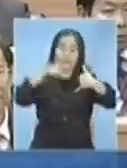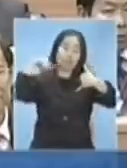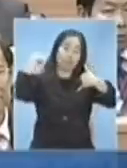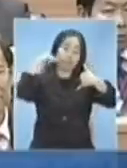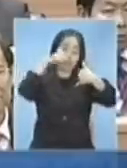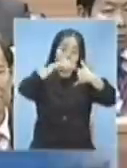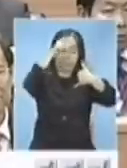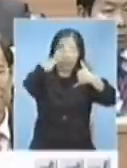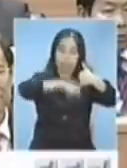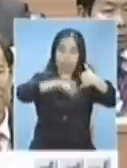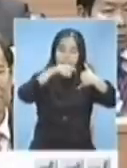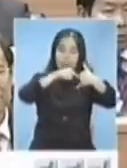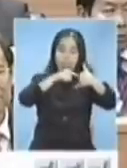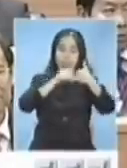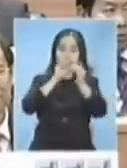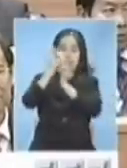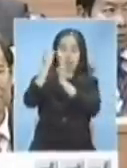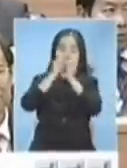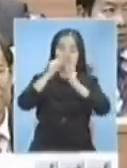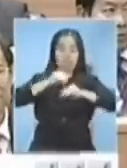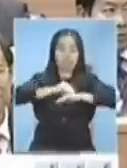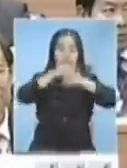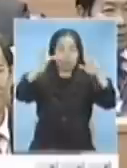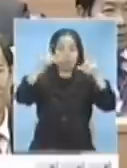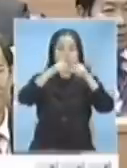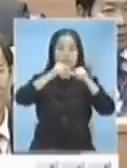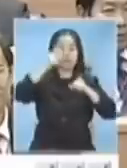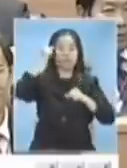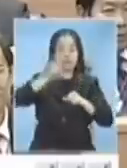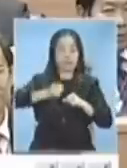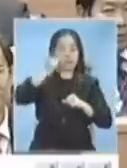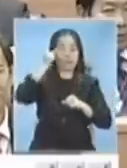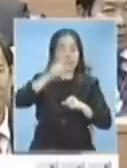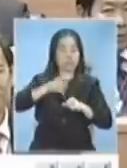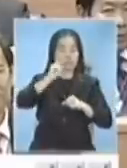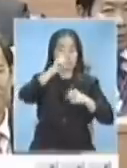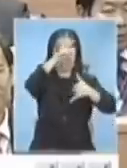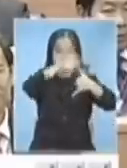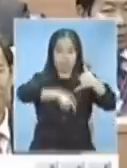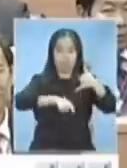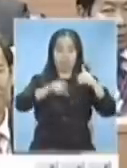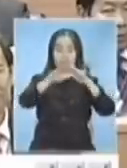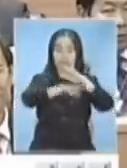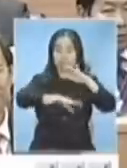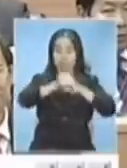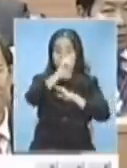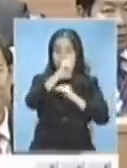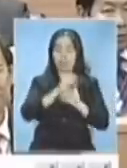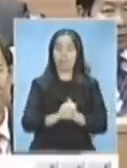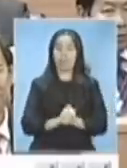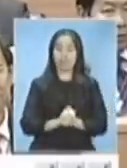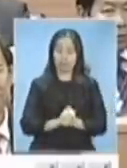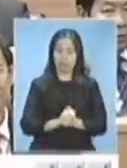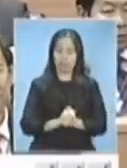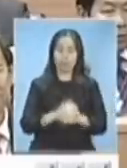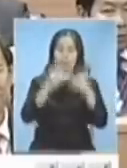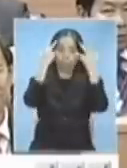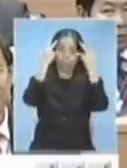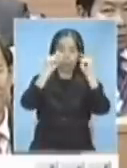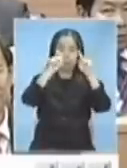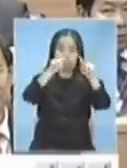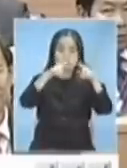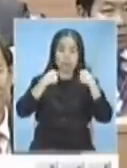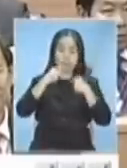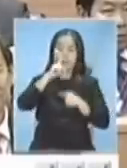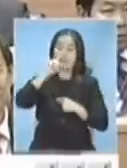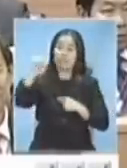ายกรัฐมนตรีชี้แจงผ่านสื่อนั้นเป็นข้อเท็จจริงทุกประการท่านบอกว่าท่านได้ถาม